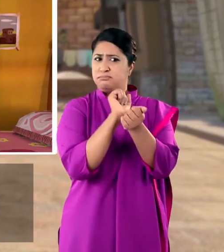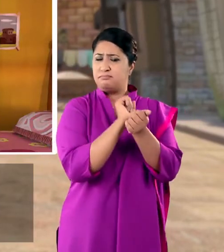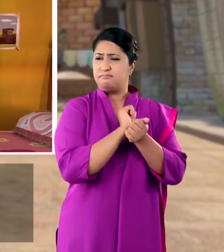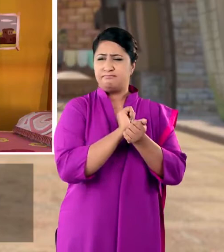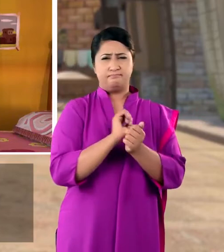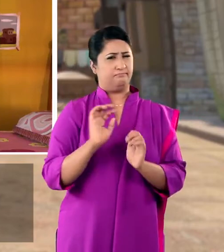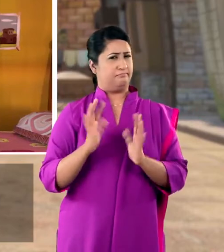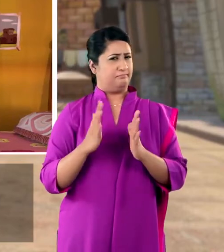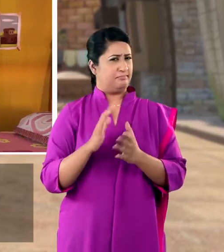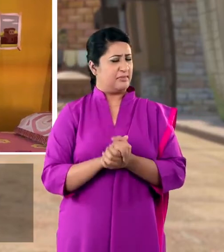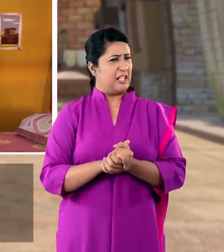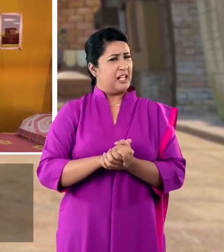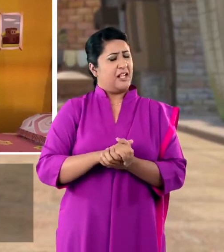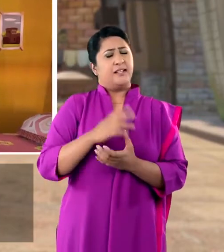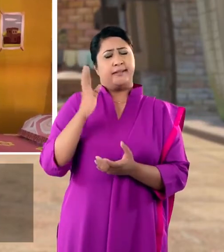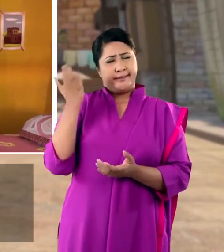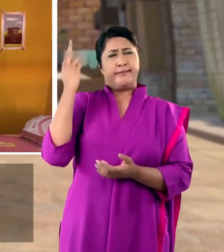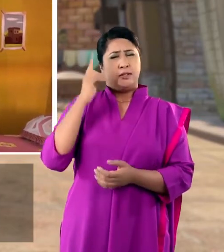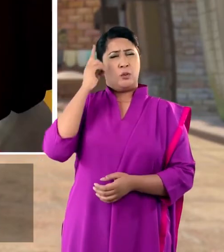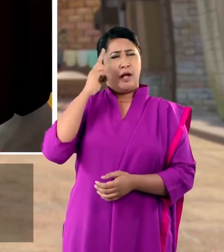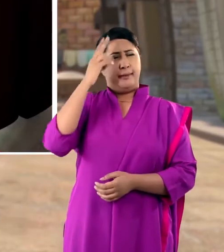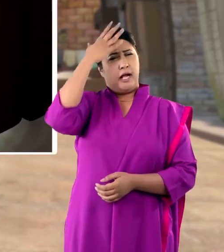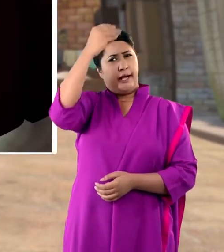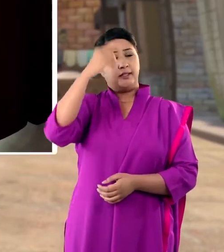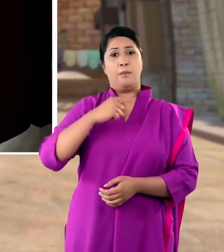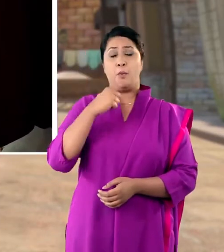है। कायद क्या कहते हैं?